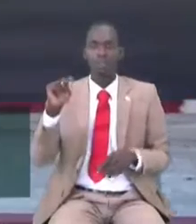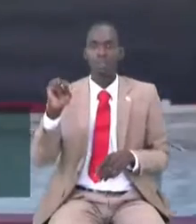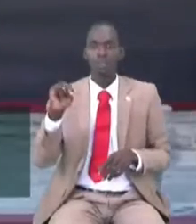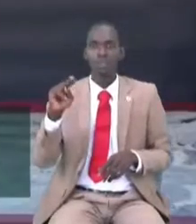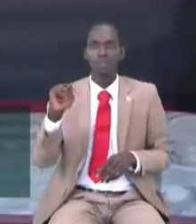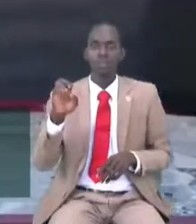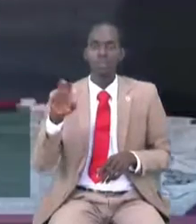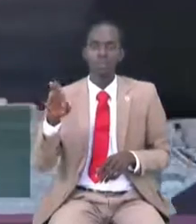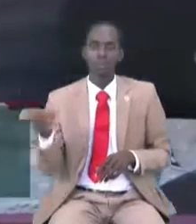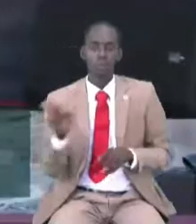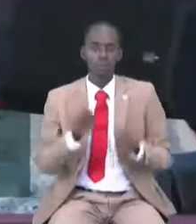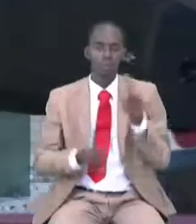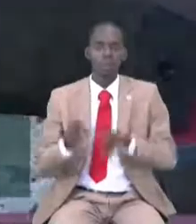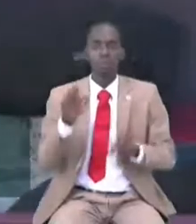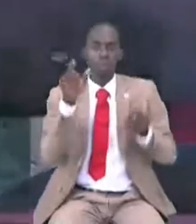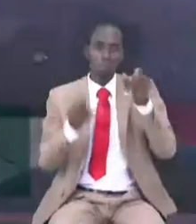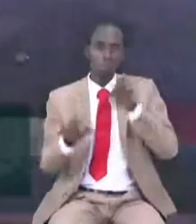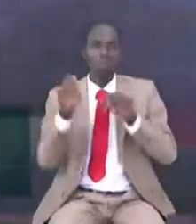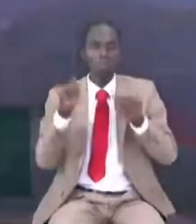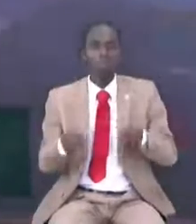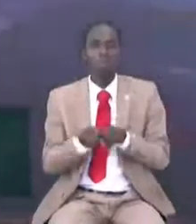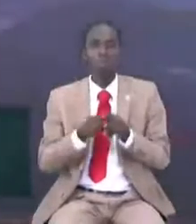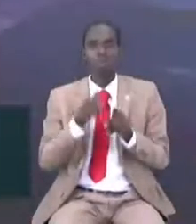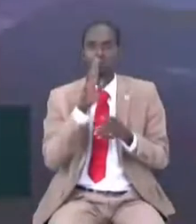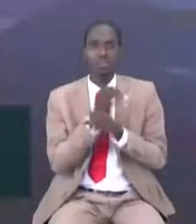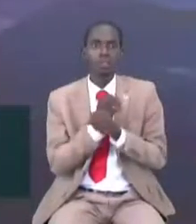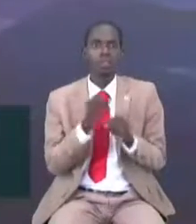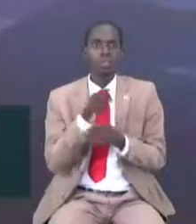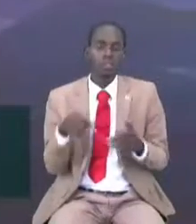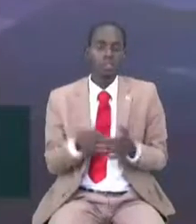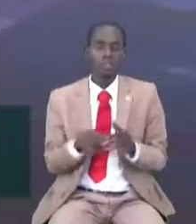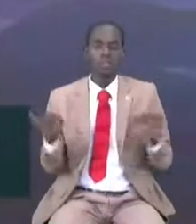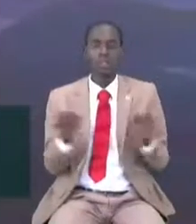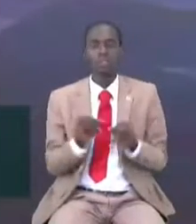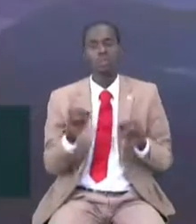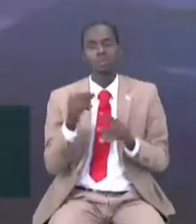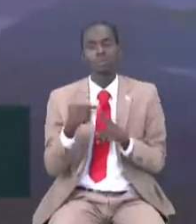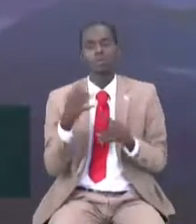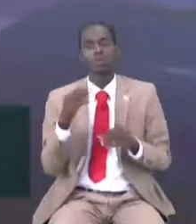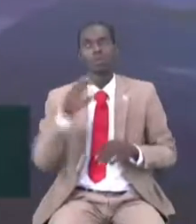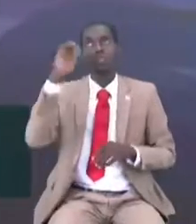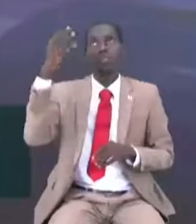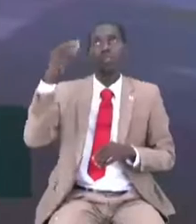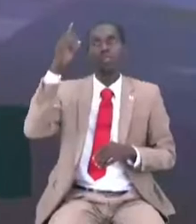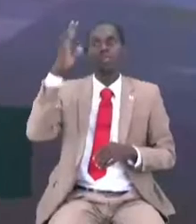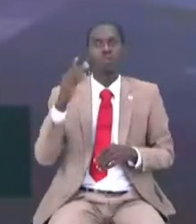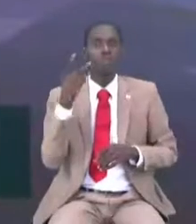Dieu. Éphésiens 2, 8. Éphésiens 2,